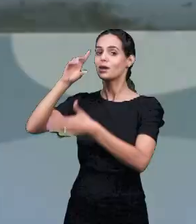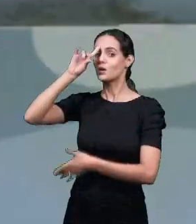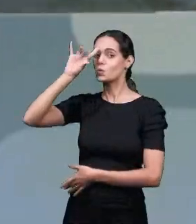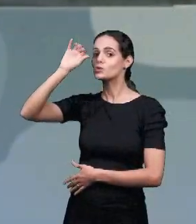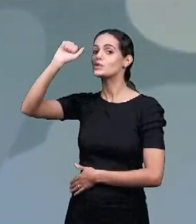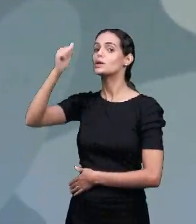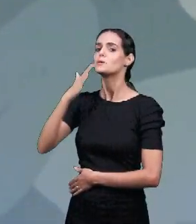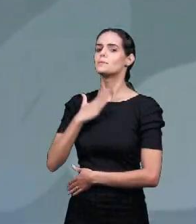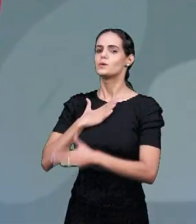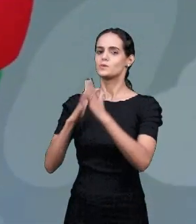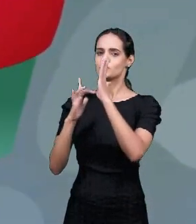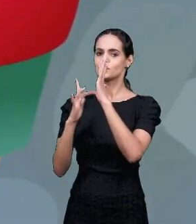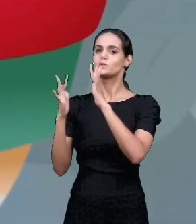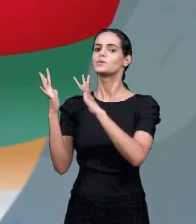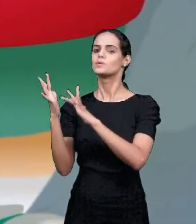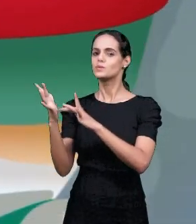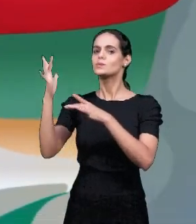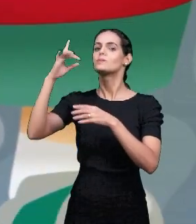até meu Jesus